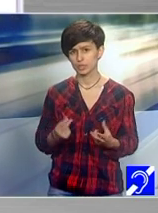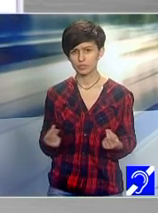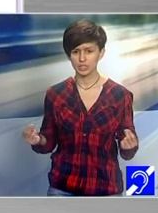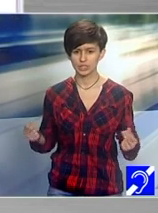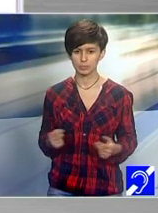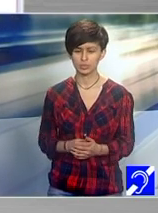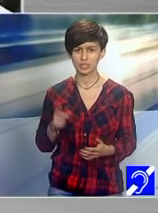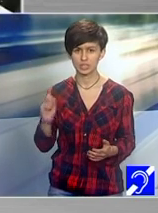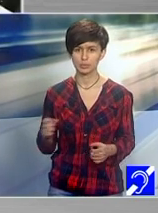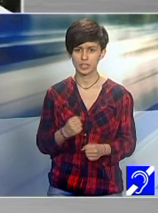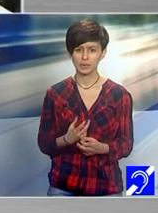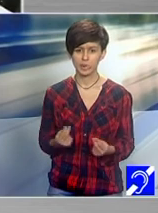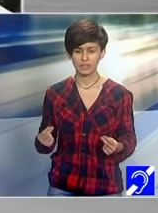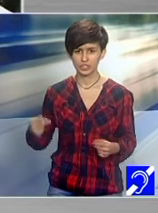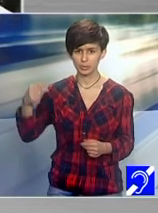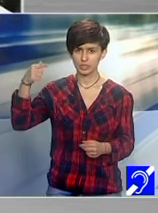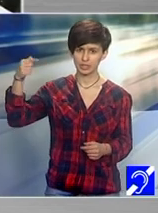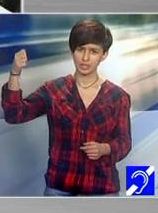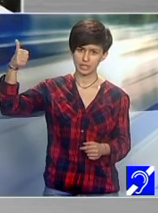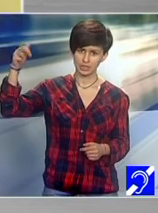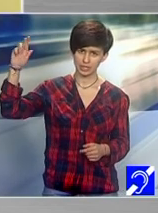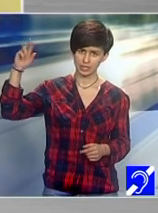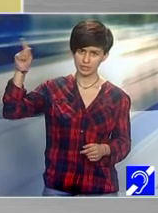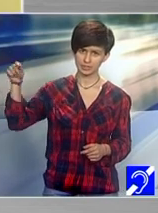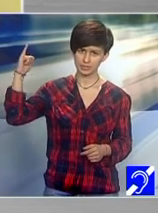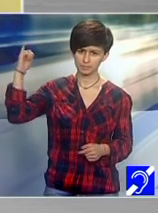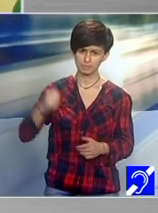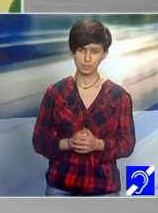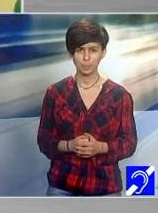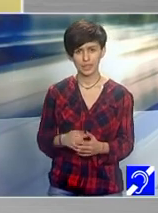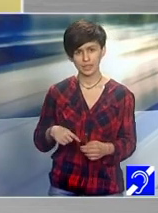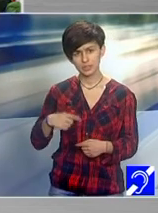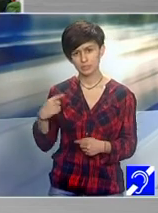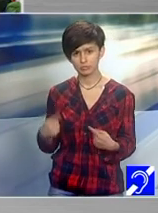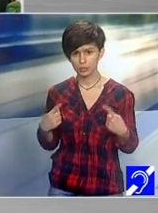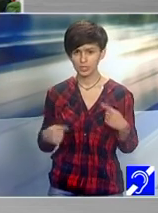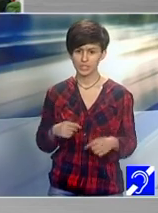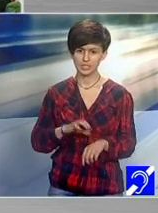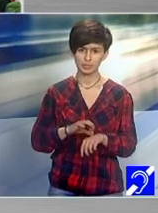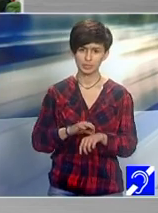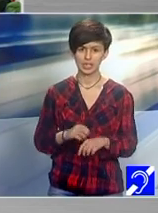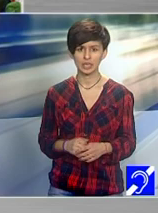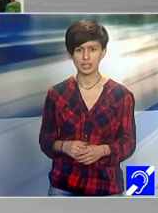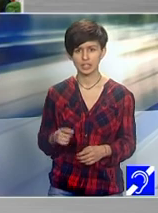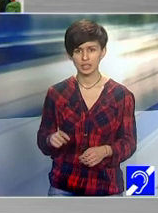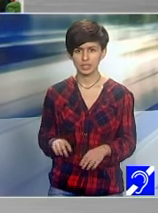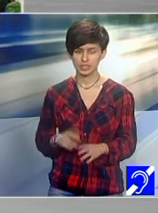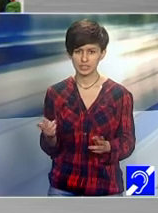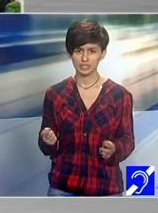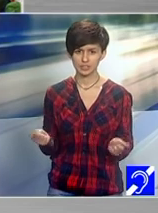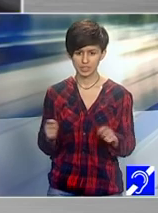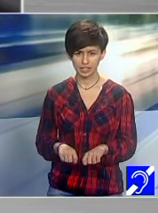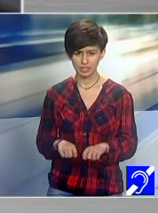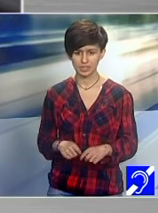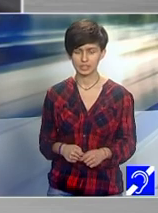să facem foarte multe gărzi. Lipsa medicilor a devenit atât de gravă încât unele spitale riscă să fie închise. Colegiul medicilor a făcut calculele. Anual